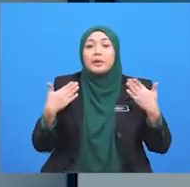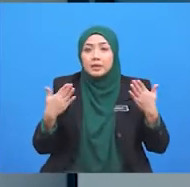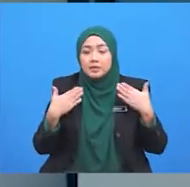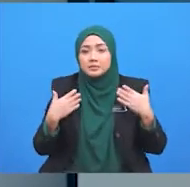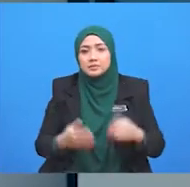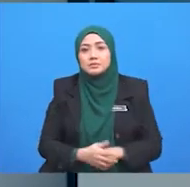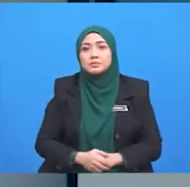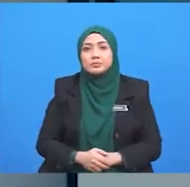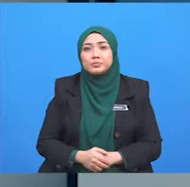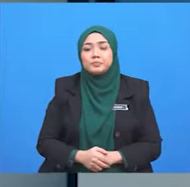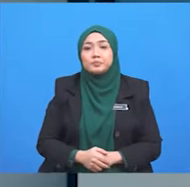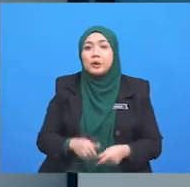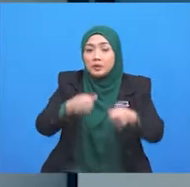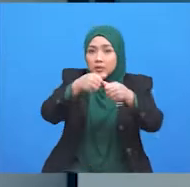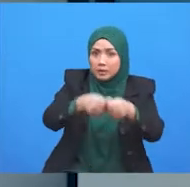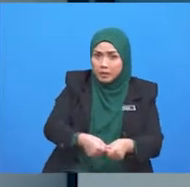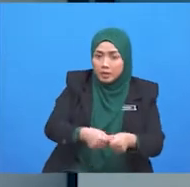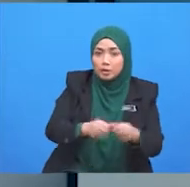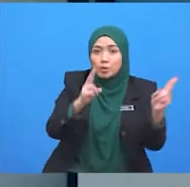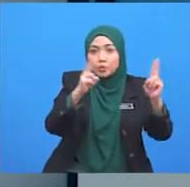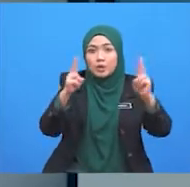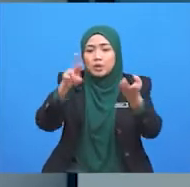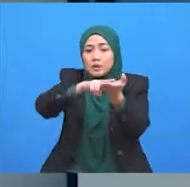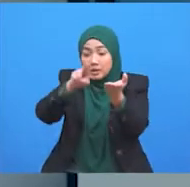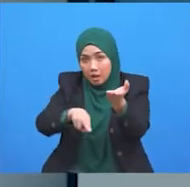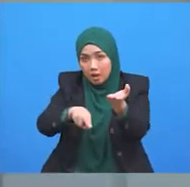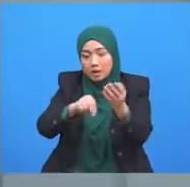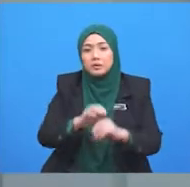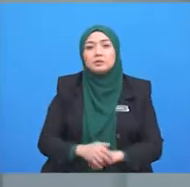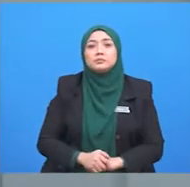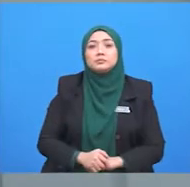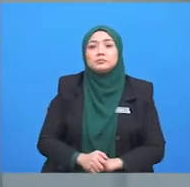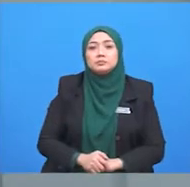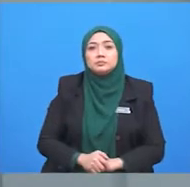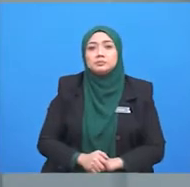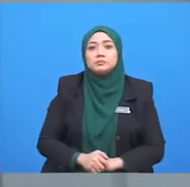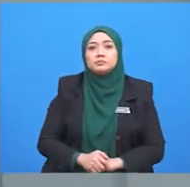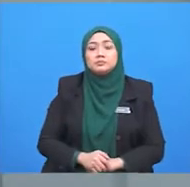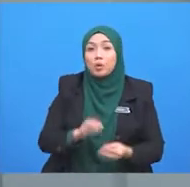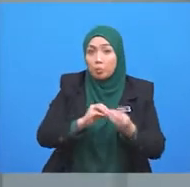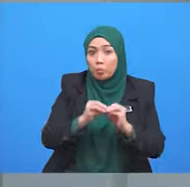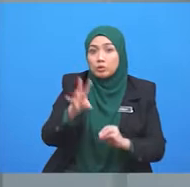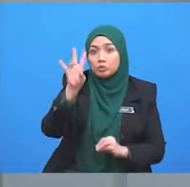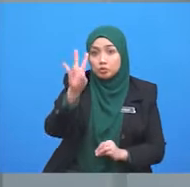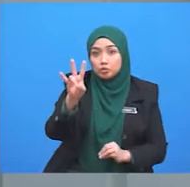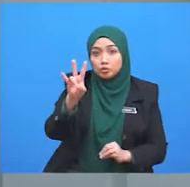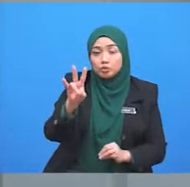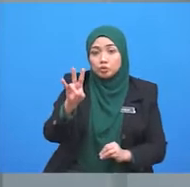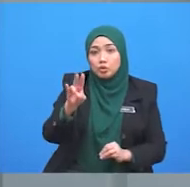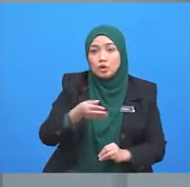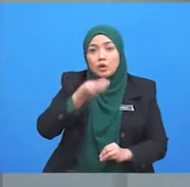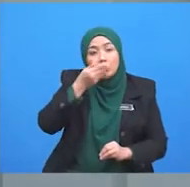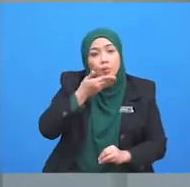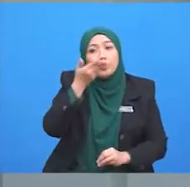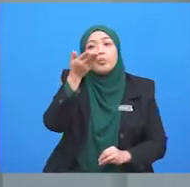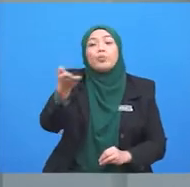musim panas. Tekanan udara adalah rendah. Unsur suhu dan iklim yang ketujuh ialah tiupan